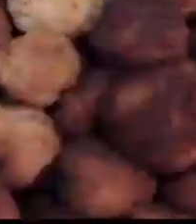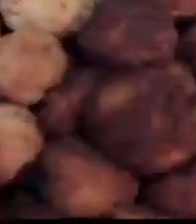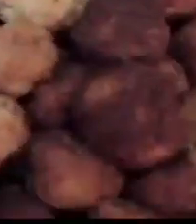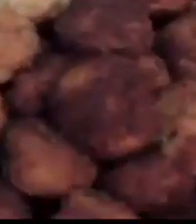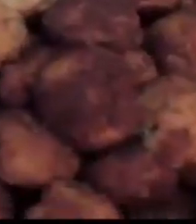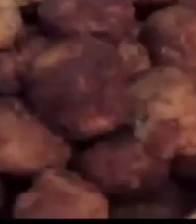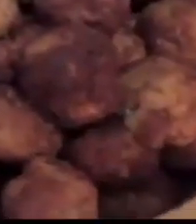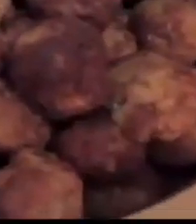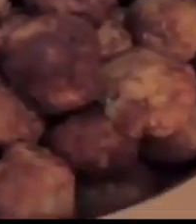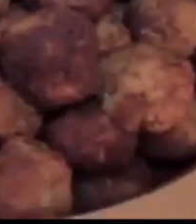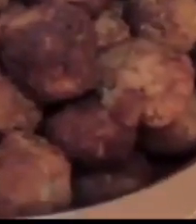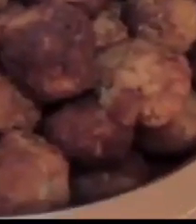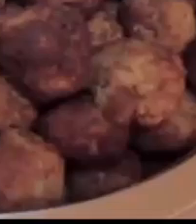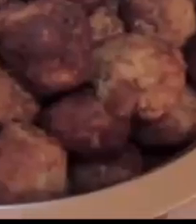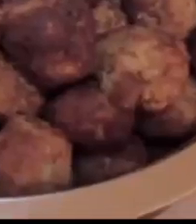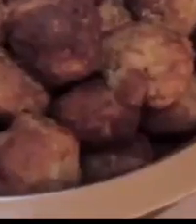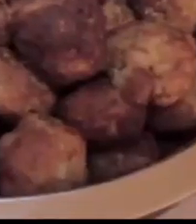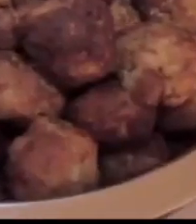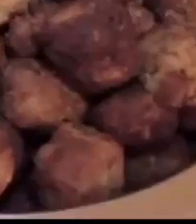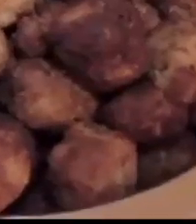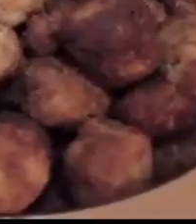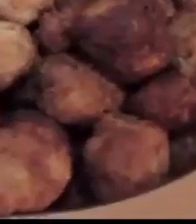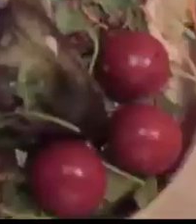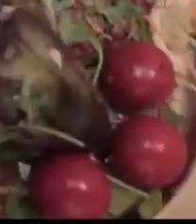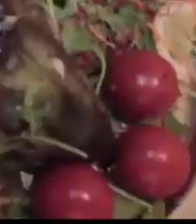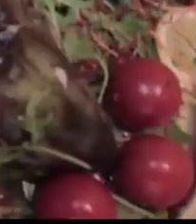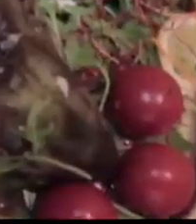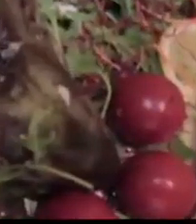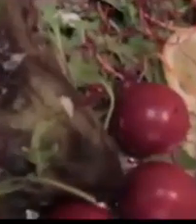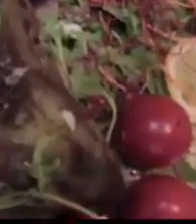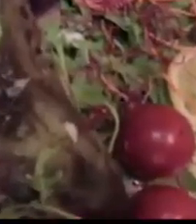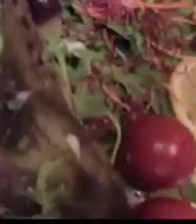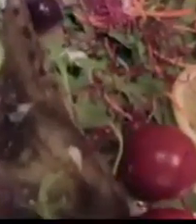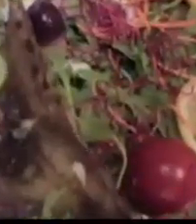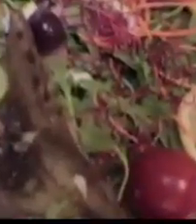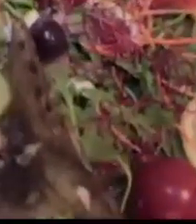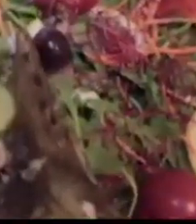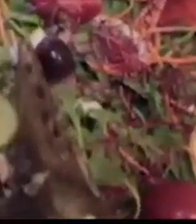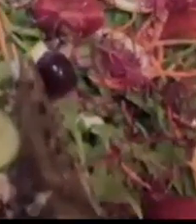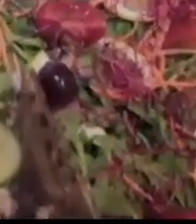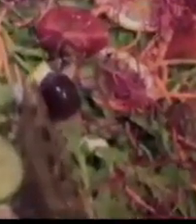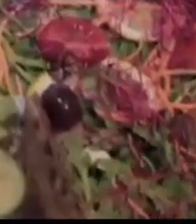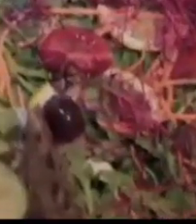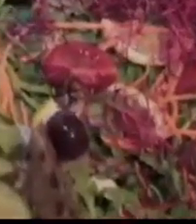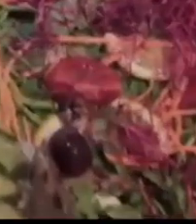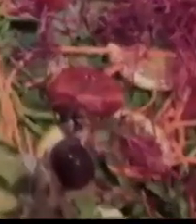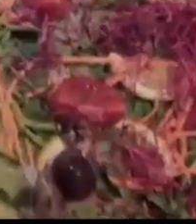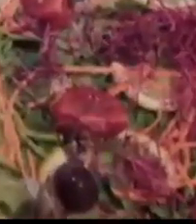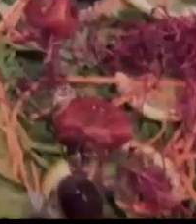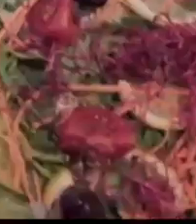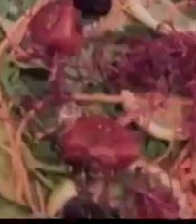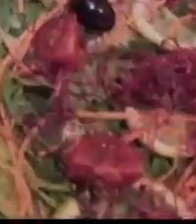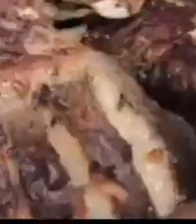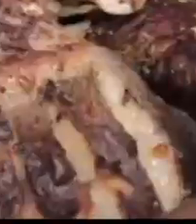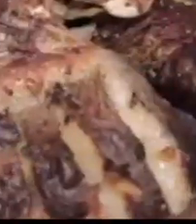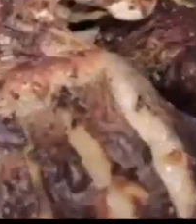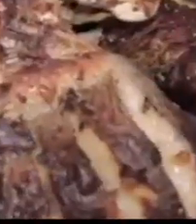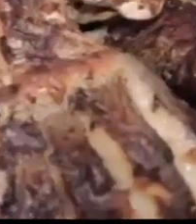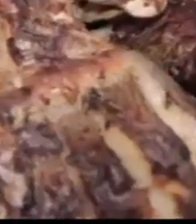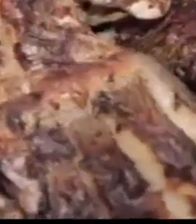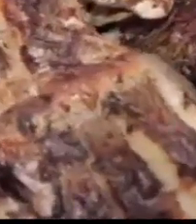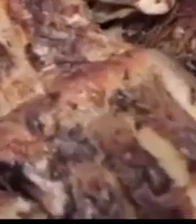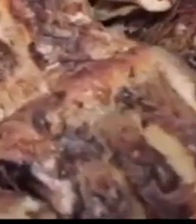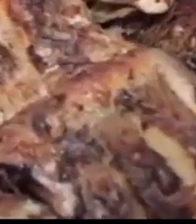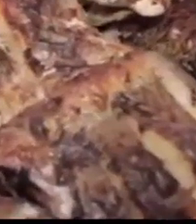Event. Roms Event, Roms Event. Service traiteur, organisateur d'événements. Allant du cocktail